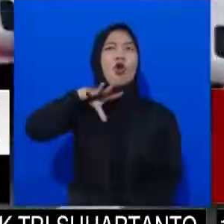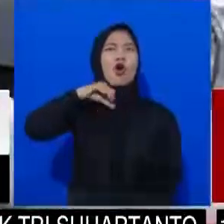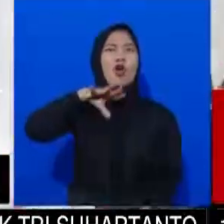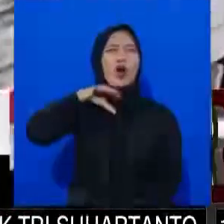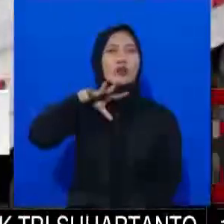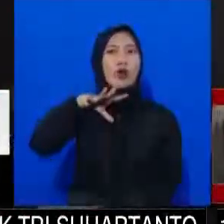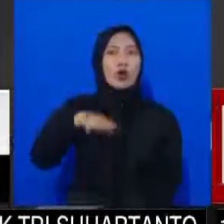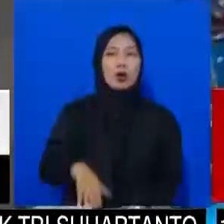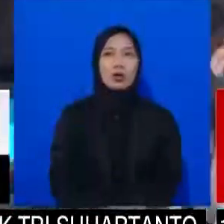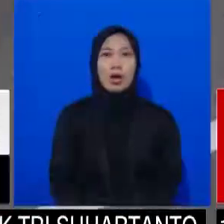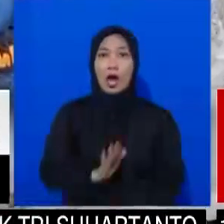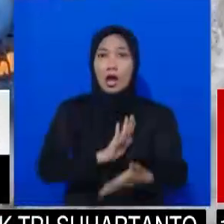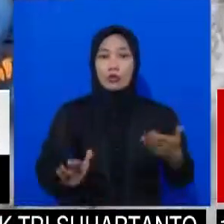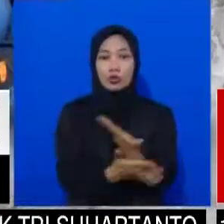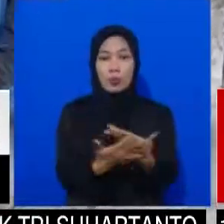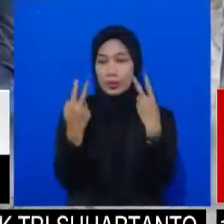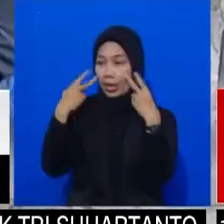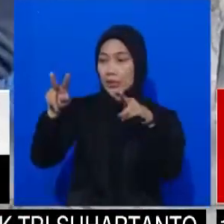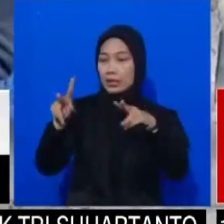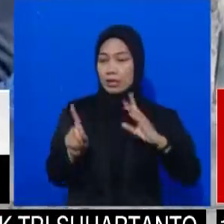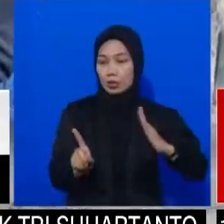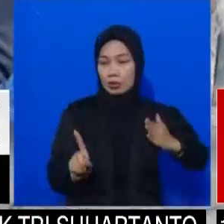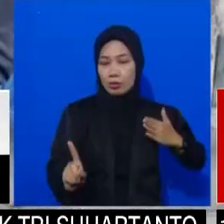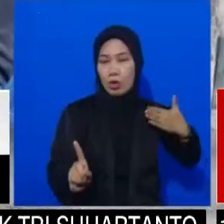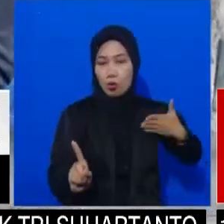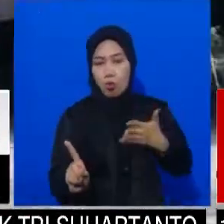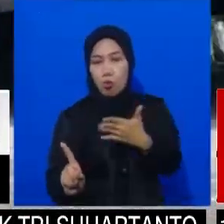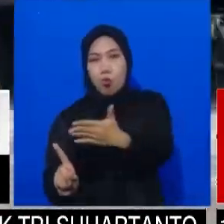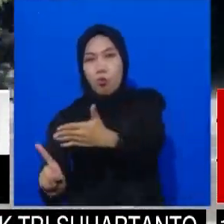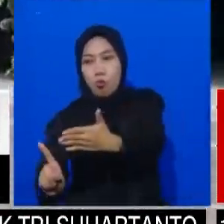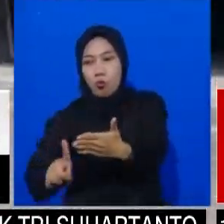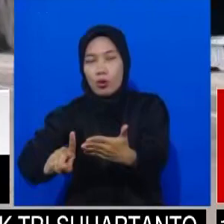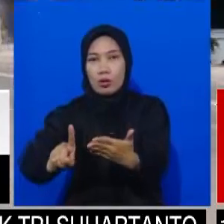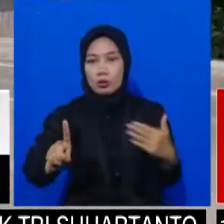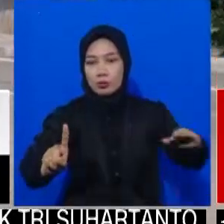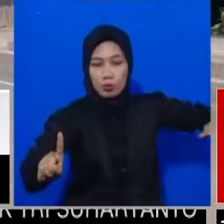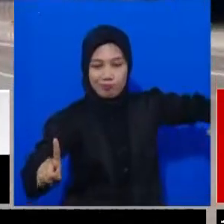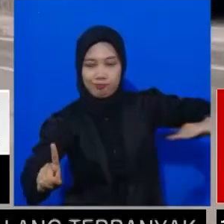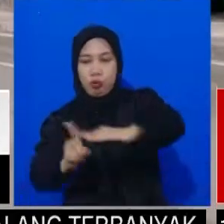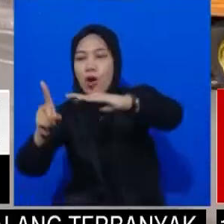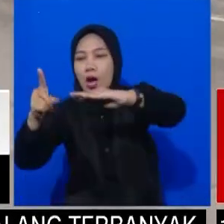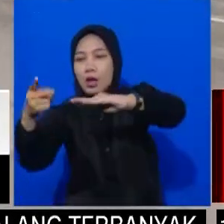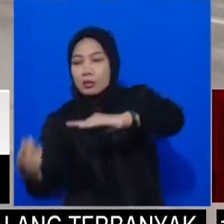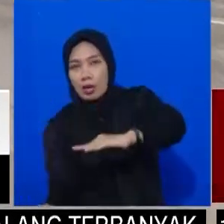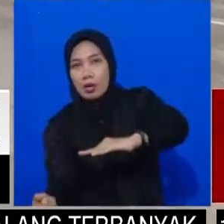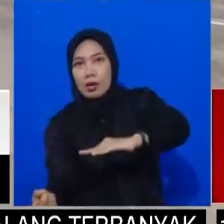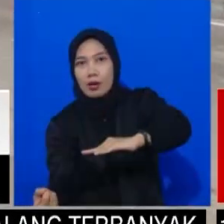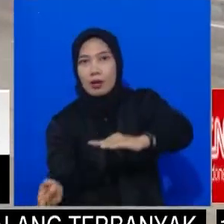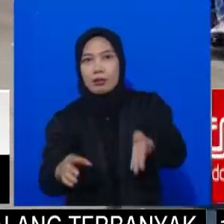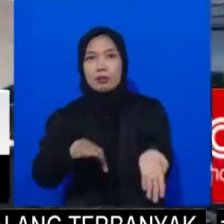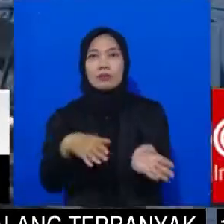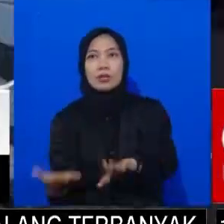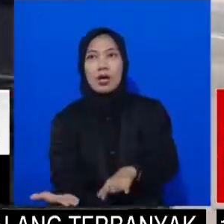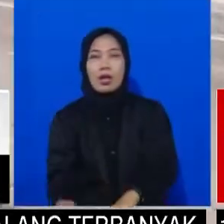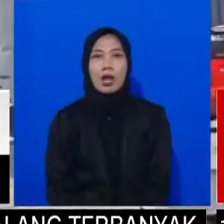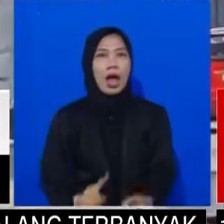lalu terjatuh dari kendaraannya. Ketika berusaha menghindari kejaran warga, ia tertabrak truk kontainer yang melintas. Adapun dua